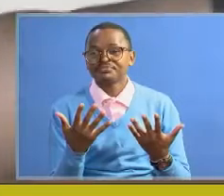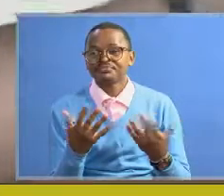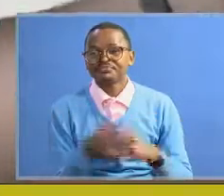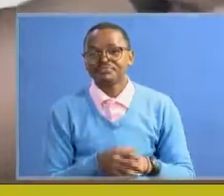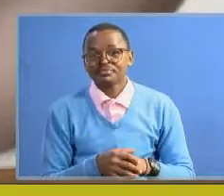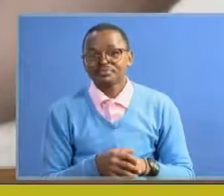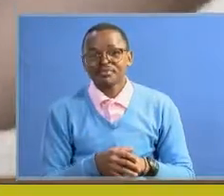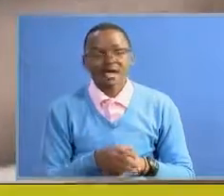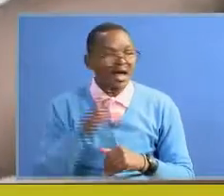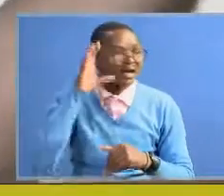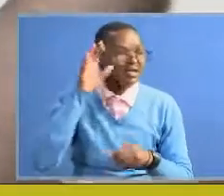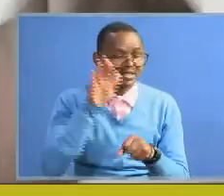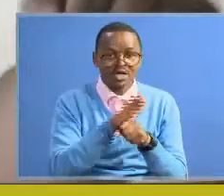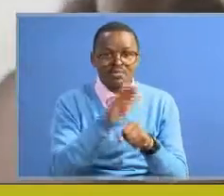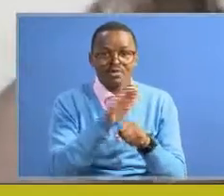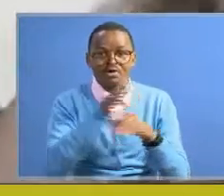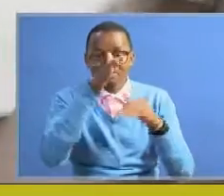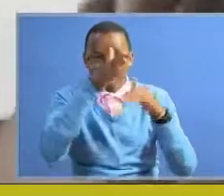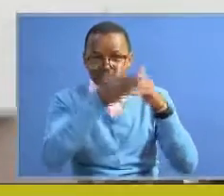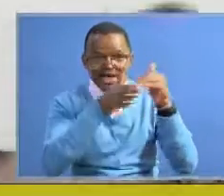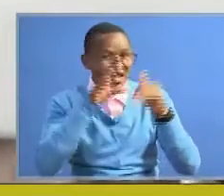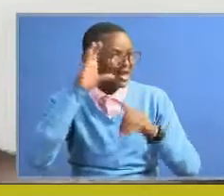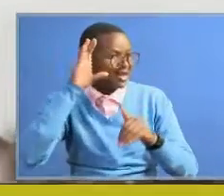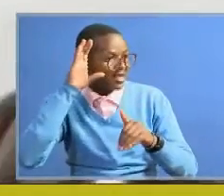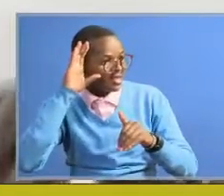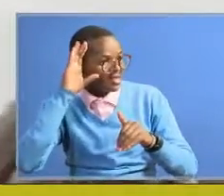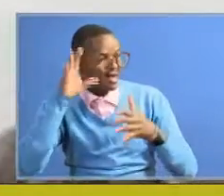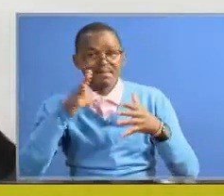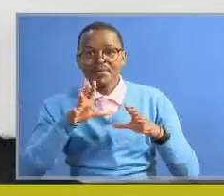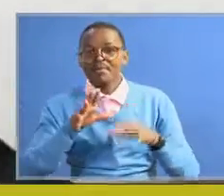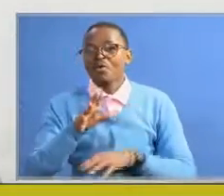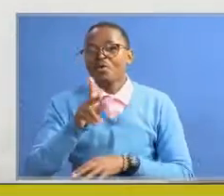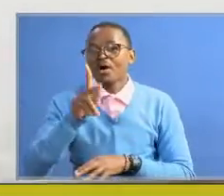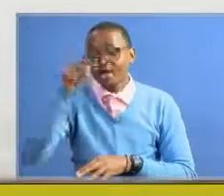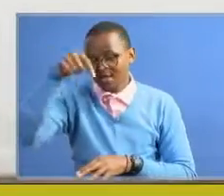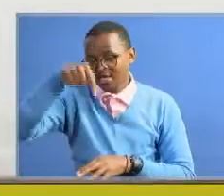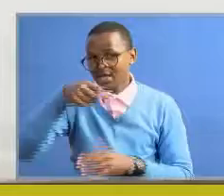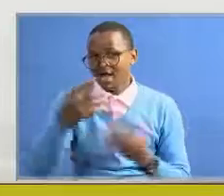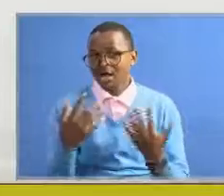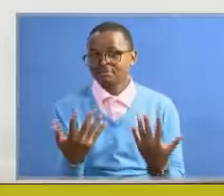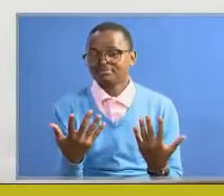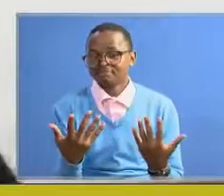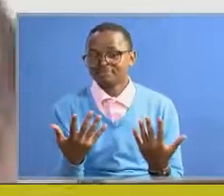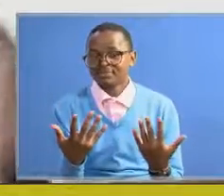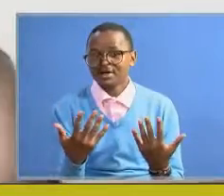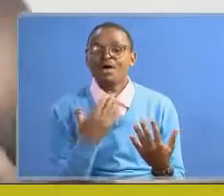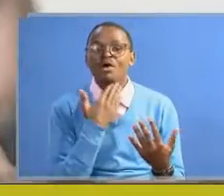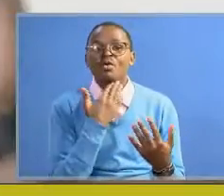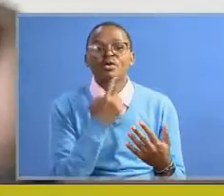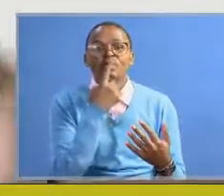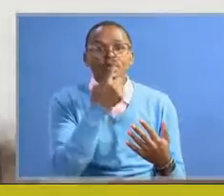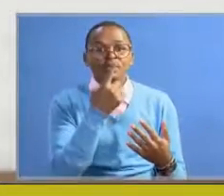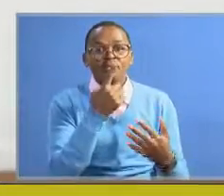Ya nasikiza zaidi kuliko kusikiza mtu mweusi wa hapa. Yes, na mimi nataka